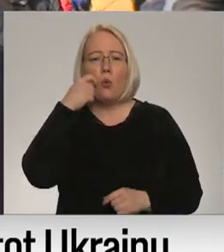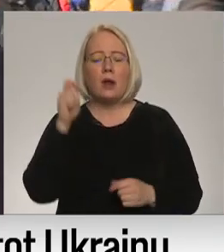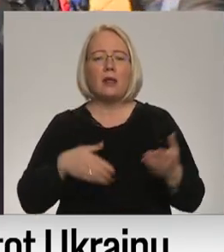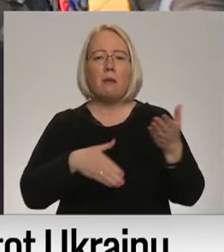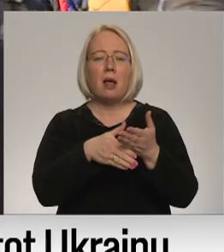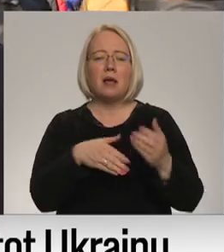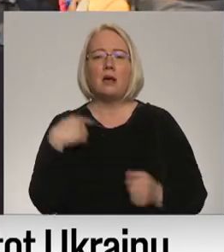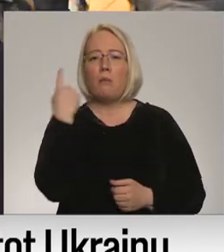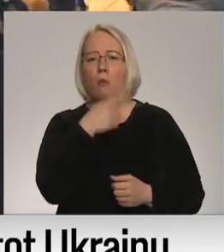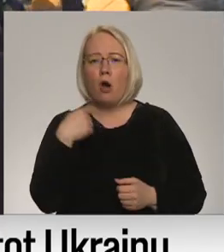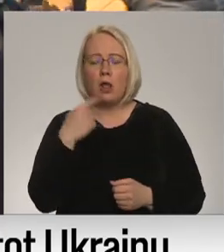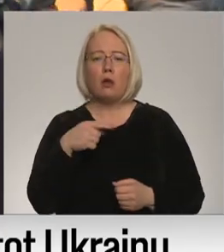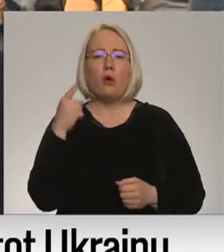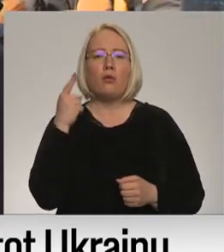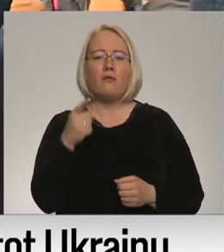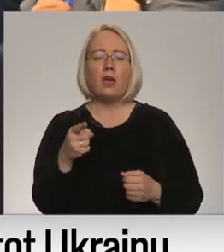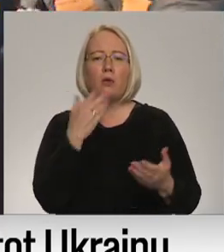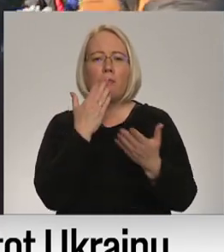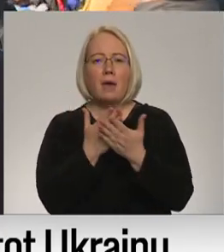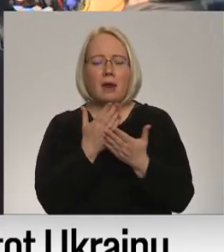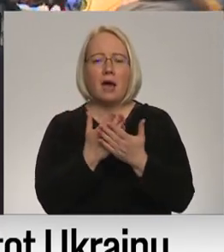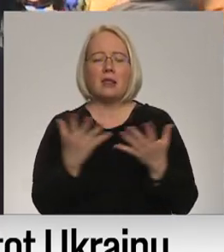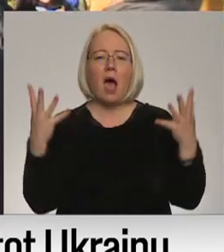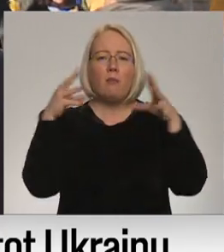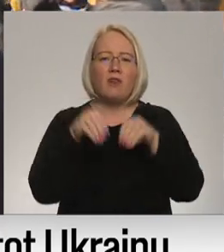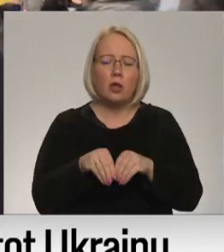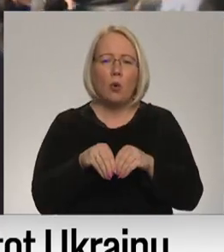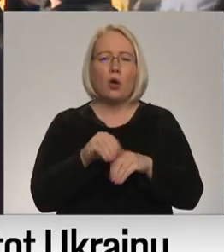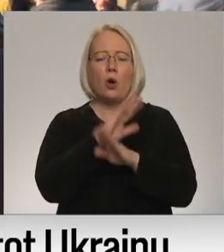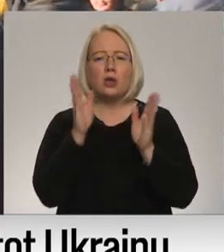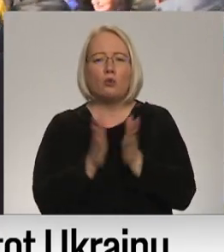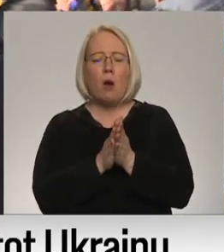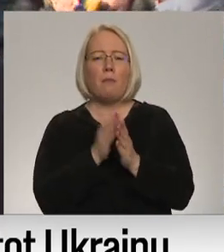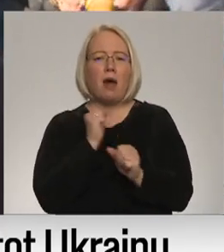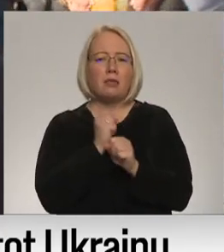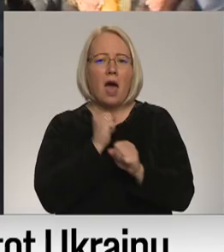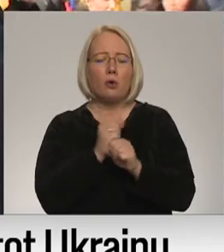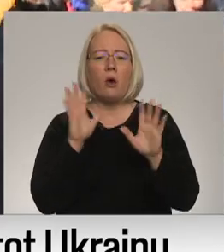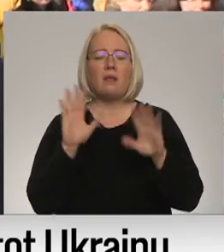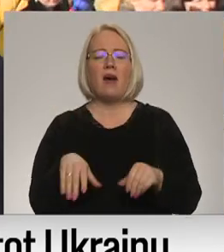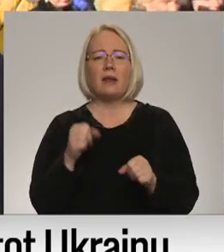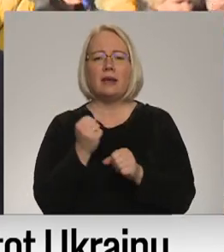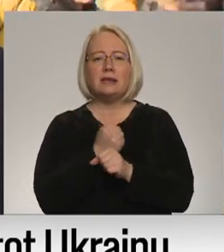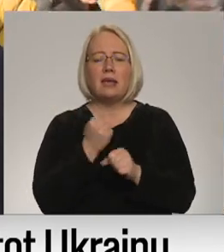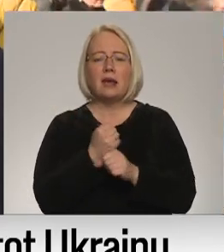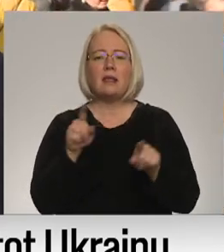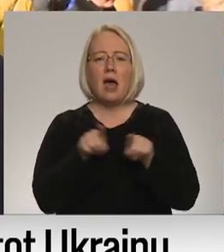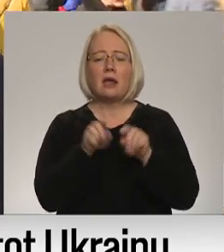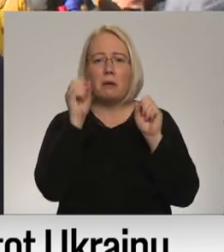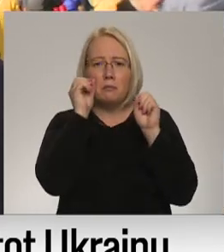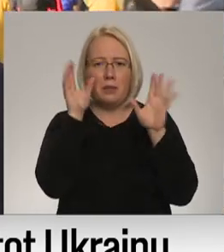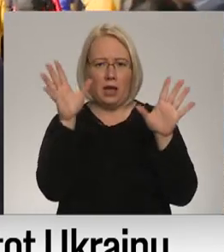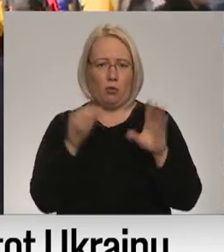viņi pierādīja, ka apvienojoties un kopā darot var izdarīt, es teiktu, pat brīnumus.